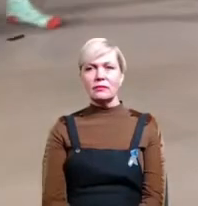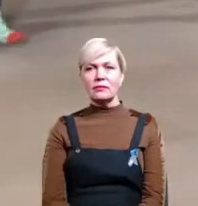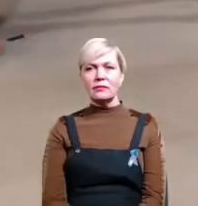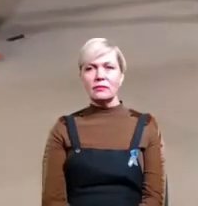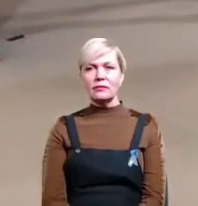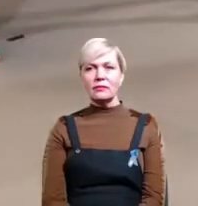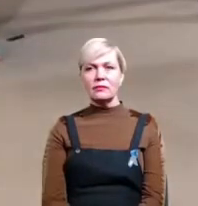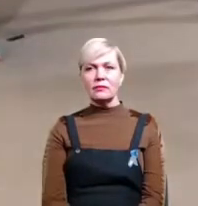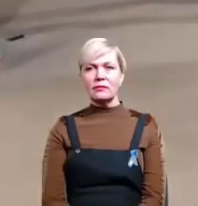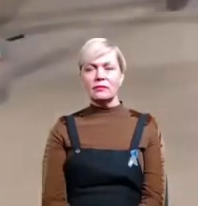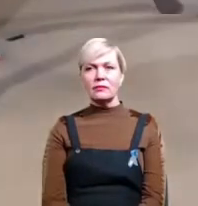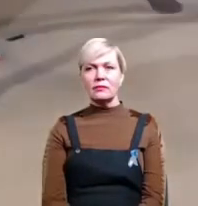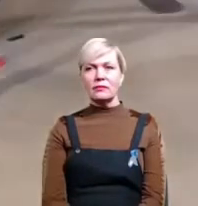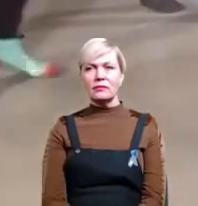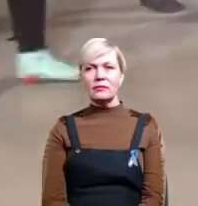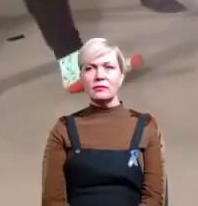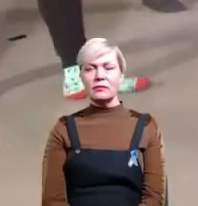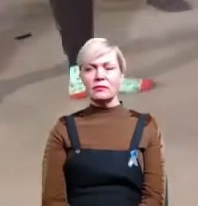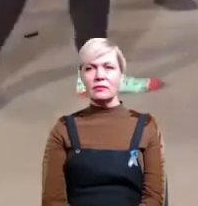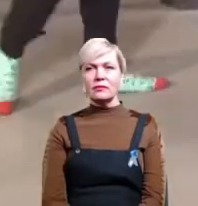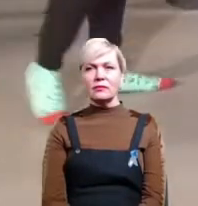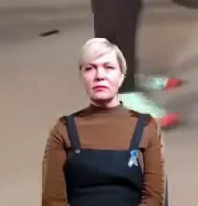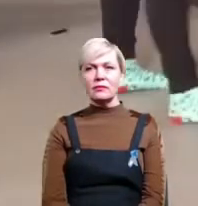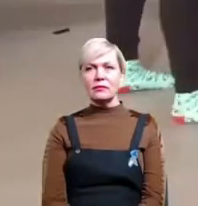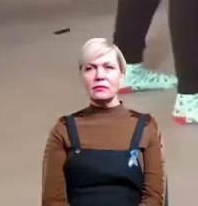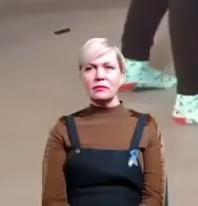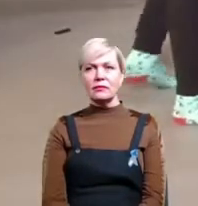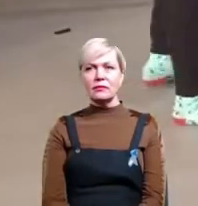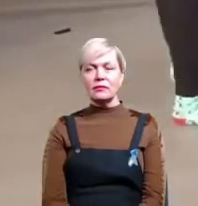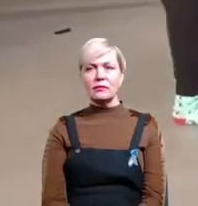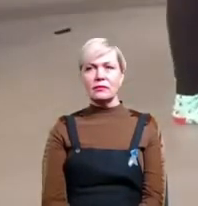Мне не нравится, грязно очень. И вы не отработаете.